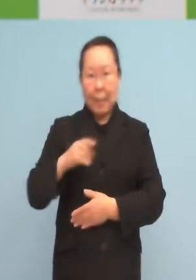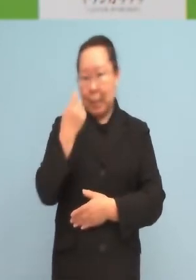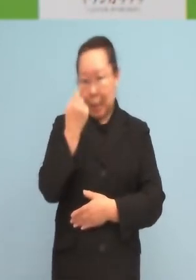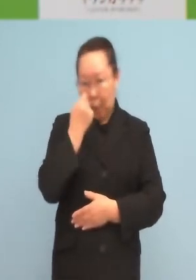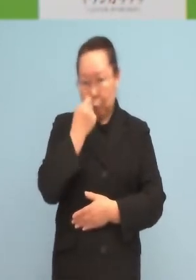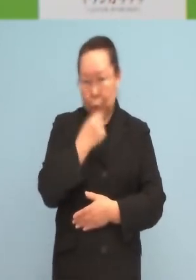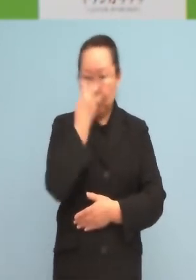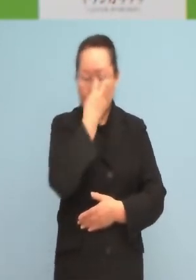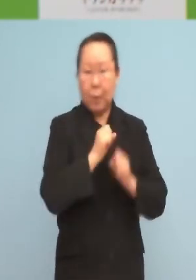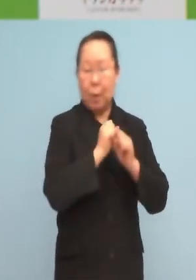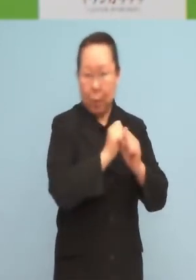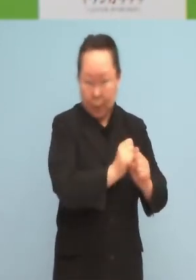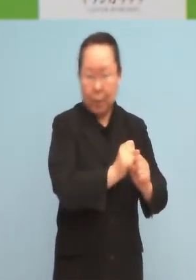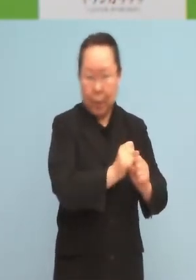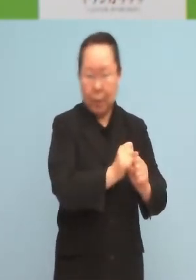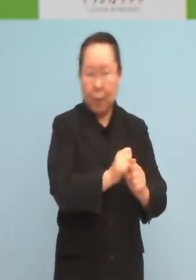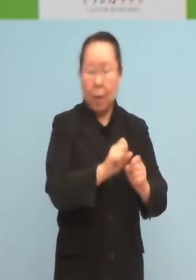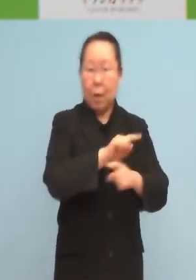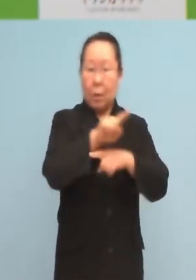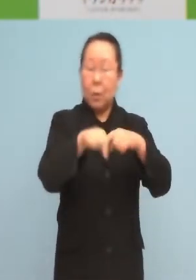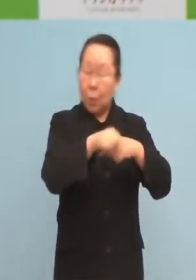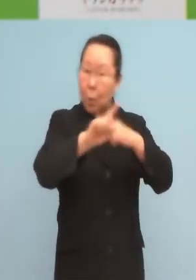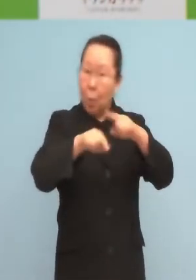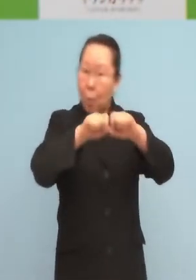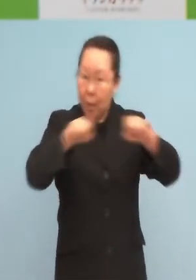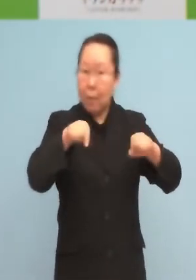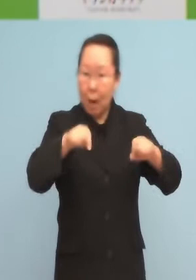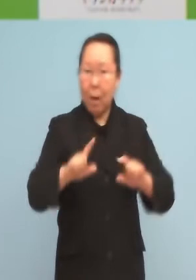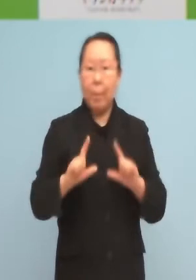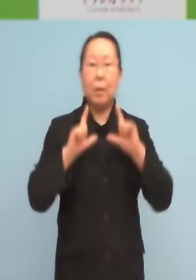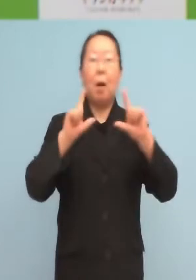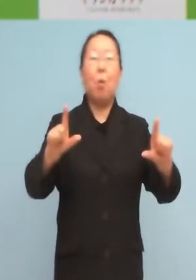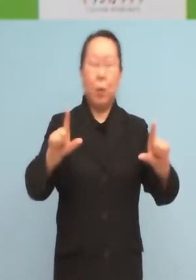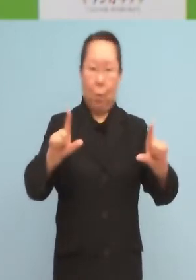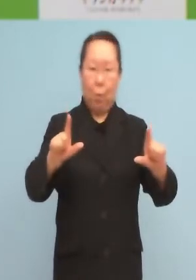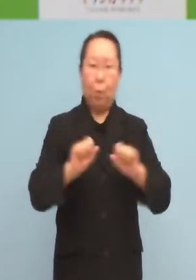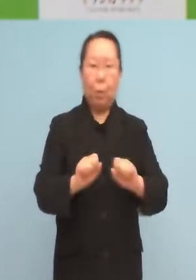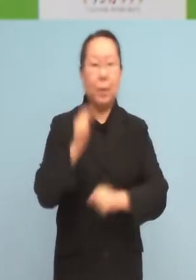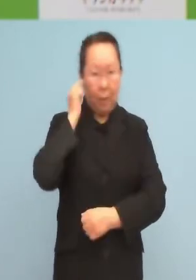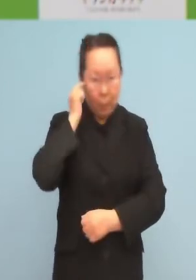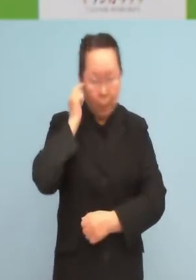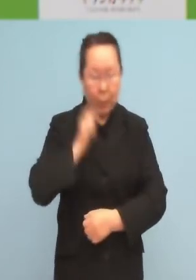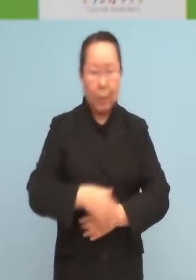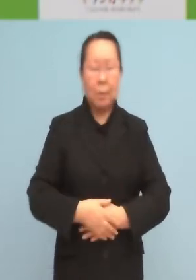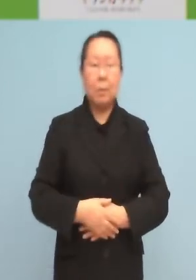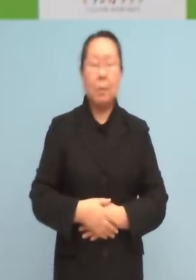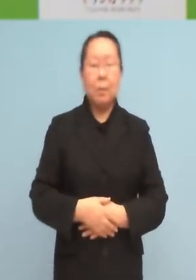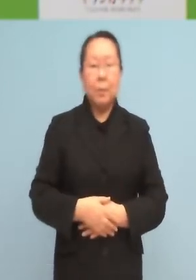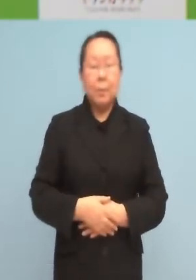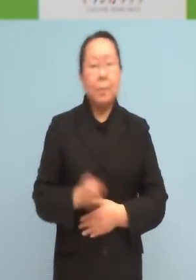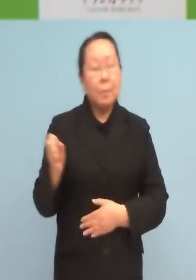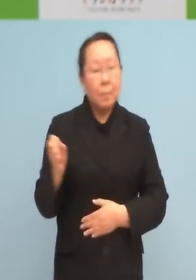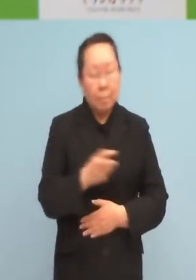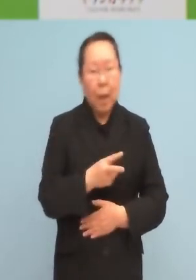。その結果はまた公表ということにさせていただきたいと思うんでありますが、また加えて合わせて